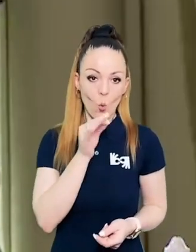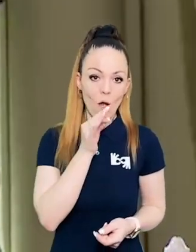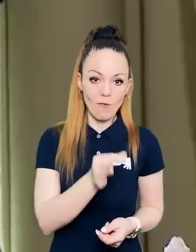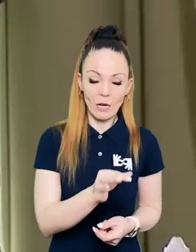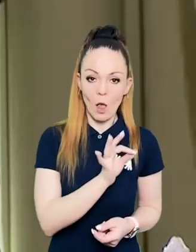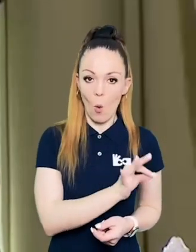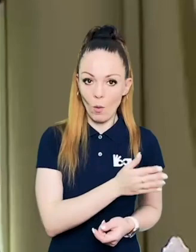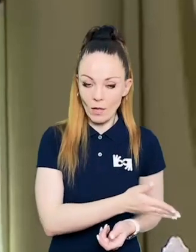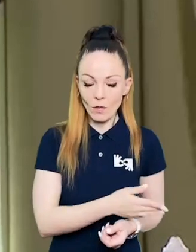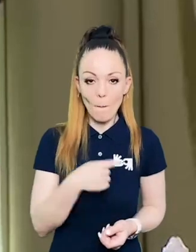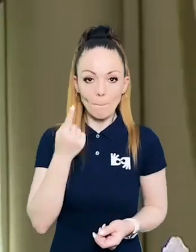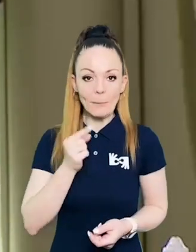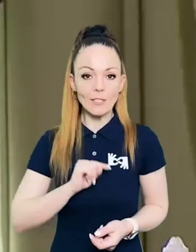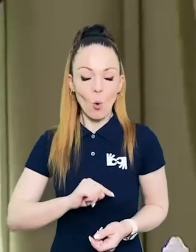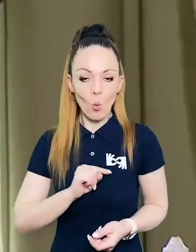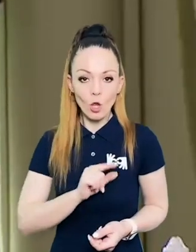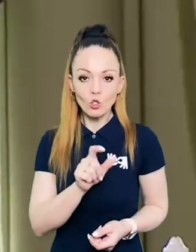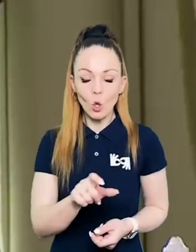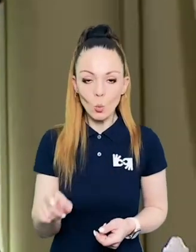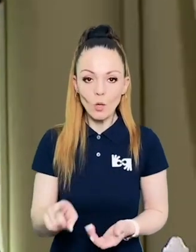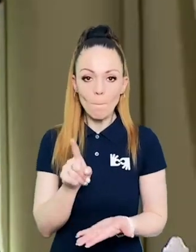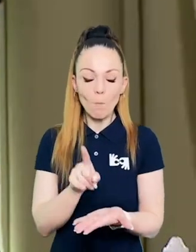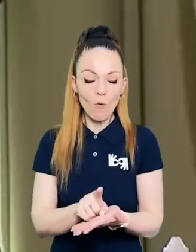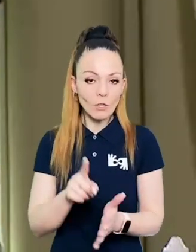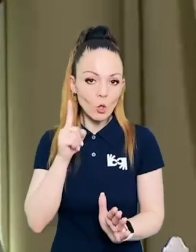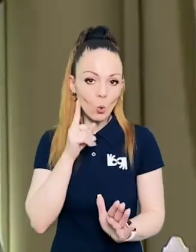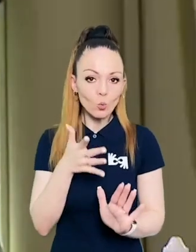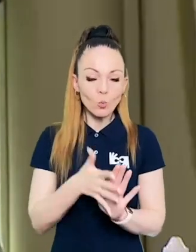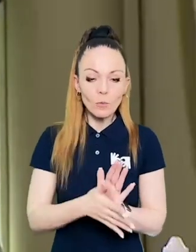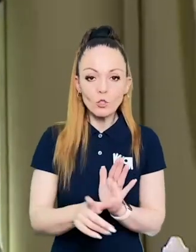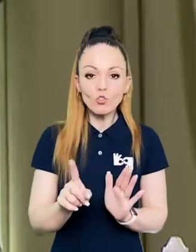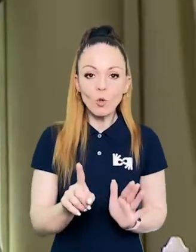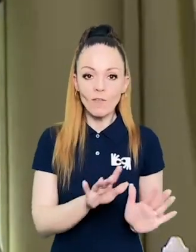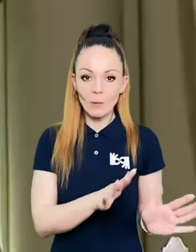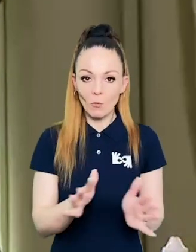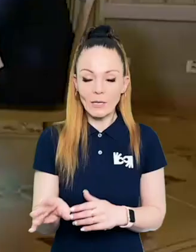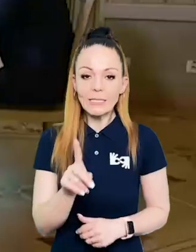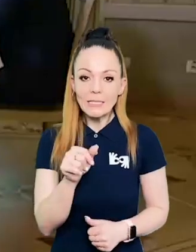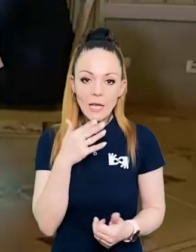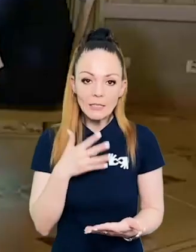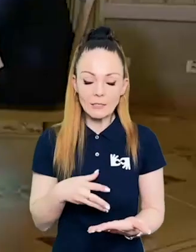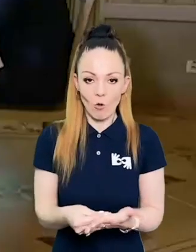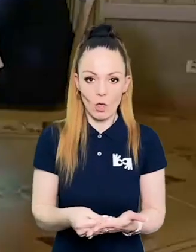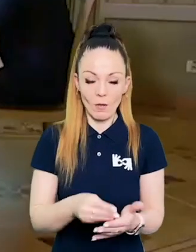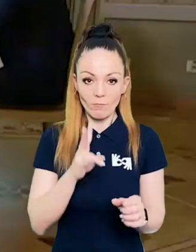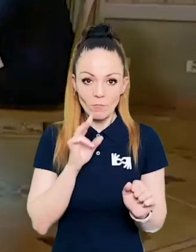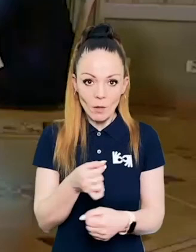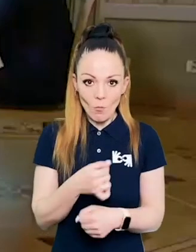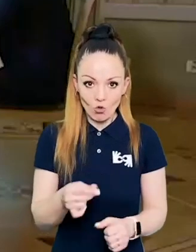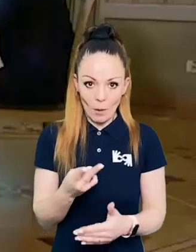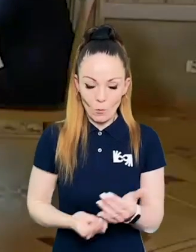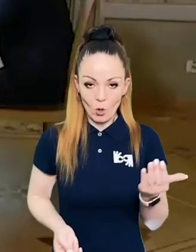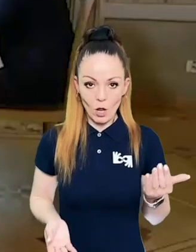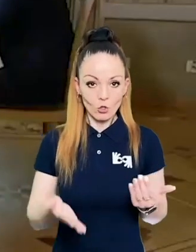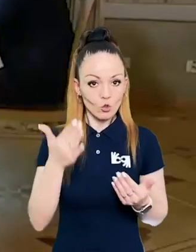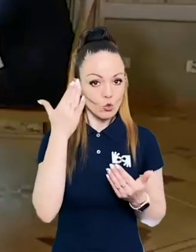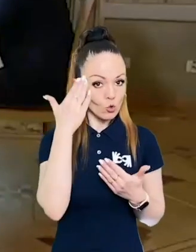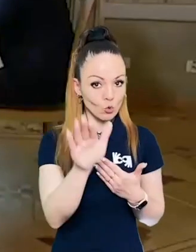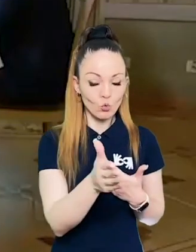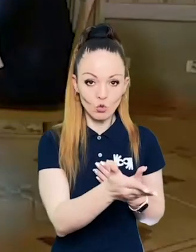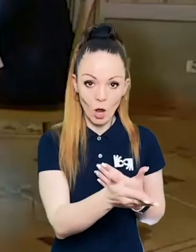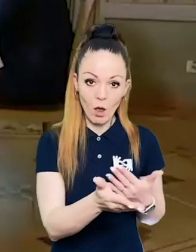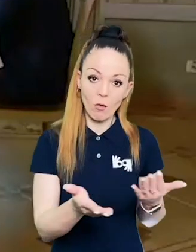говорила Олена, що психологічно люди повинні розуміти, що відбувається. За своє не можна